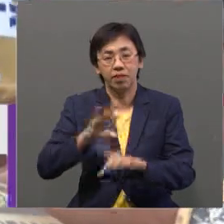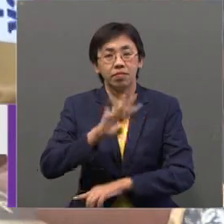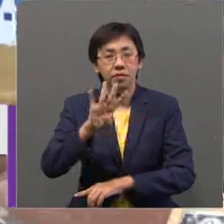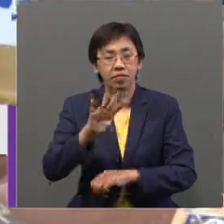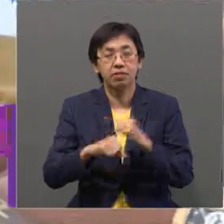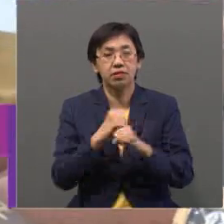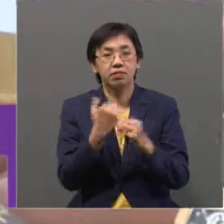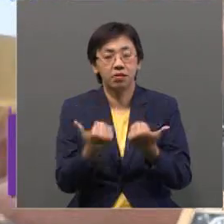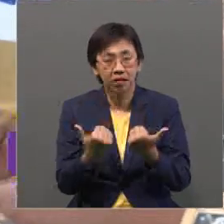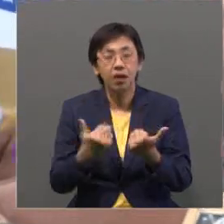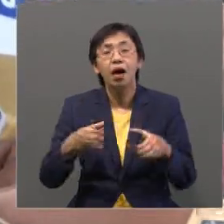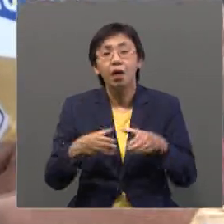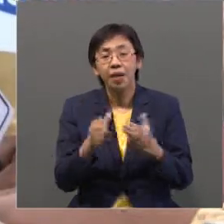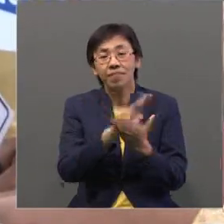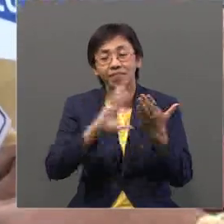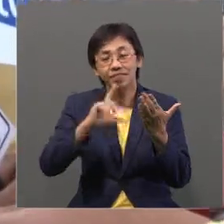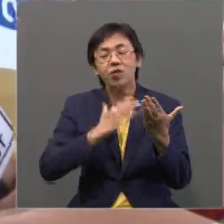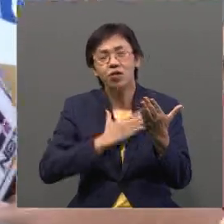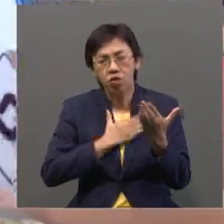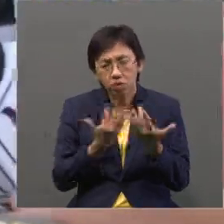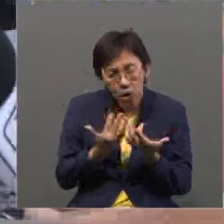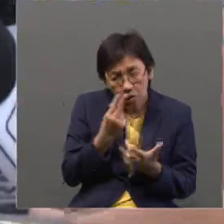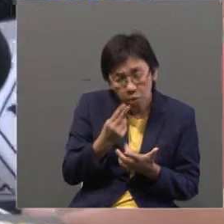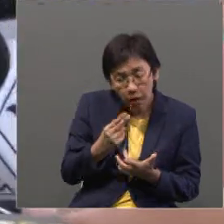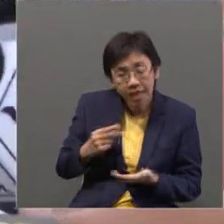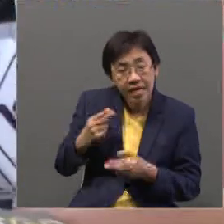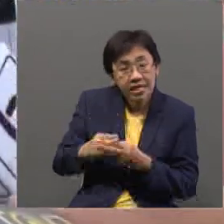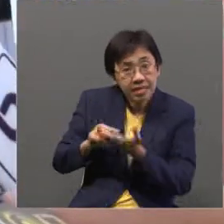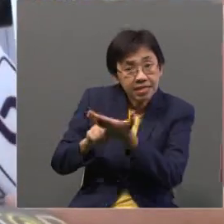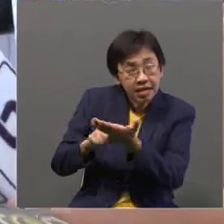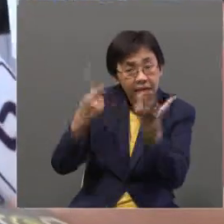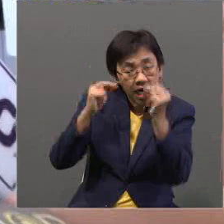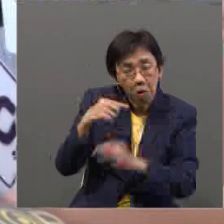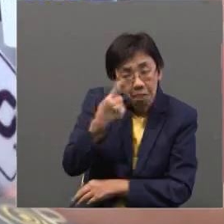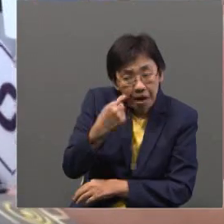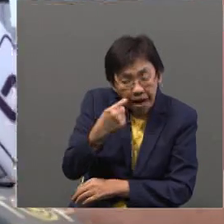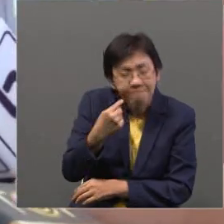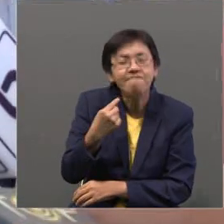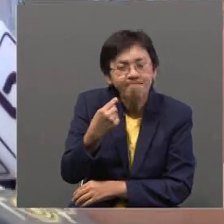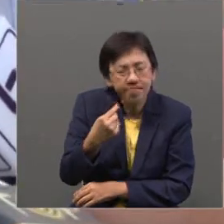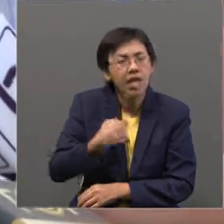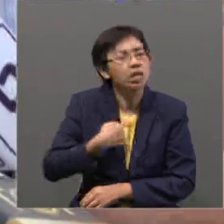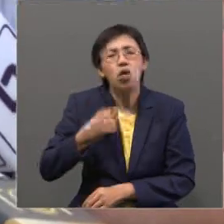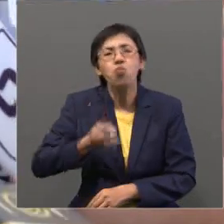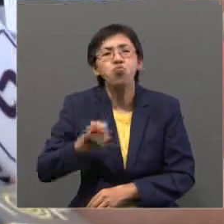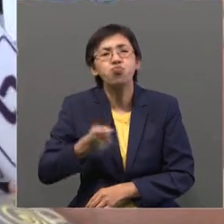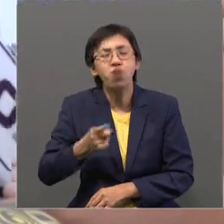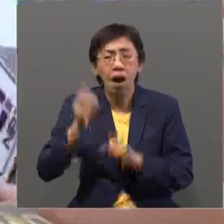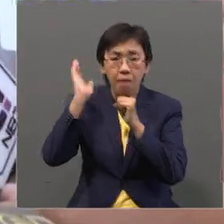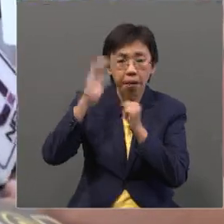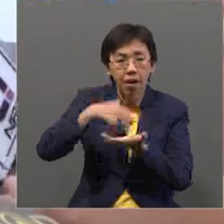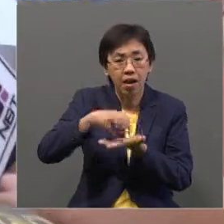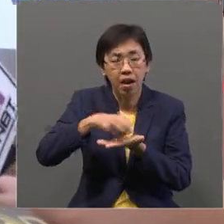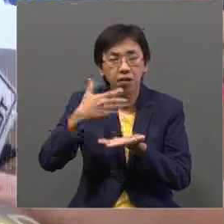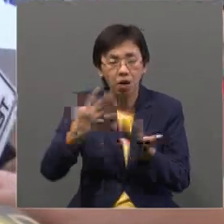ทางพรรคเองก็ต้องดูก่อนนะครับว่าจะมีการเสนอชื่อใครเป็นนายกรัฐมนตรีพร้อมกับมีการย้ำจุดยืนเดิมนะครับที่เคยแถลงเอาไว้ว่า